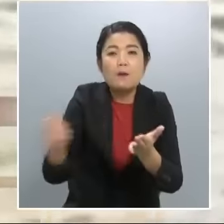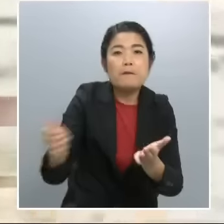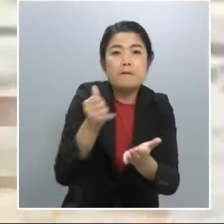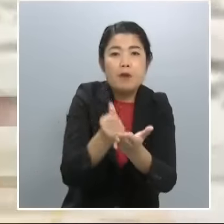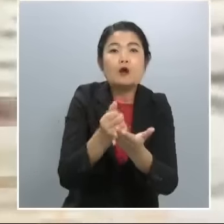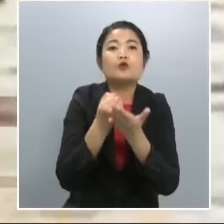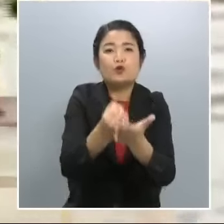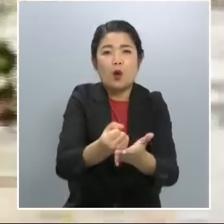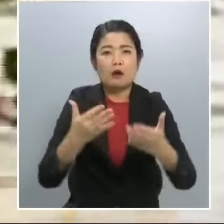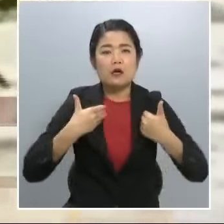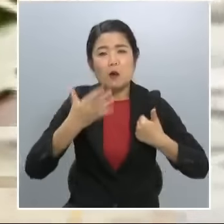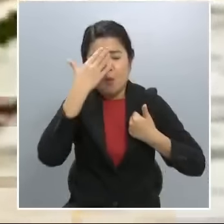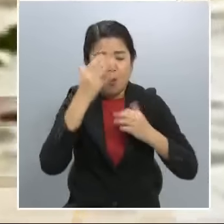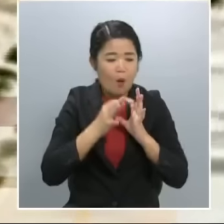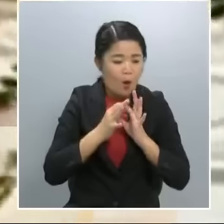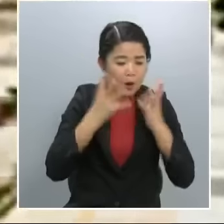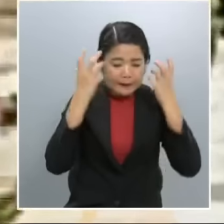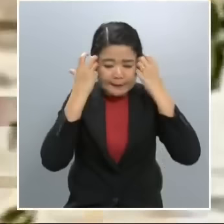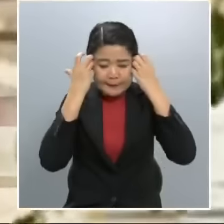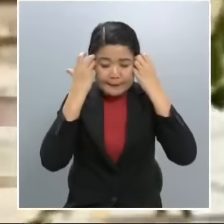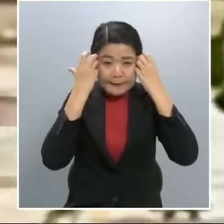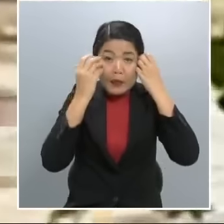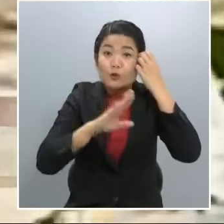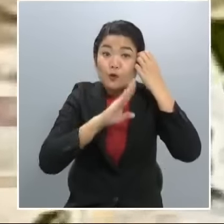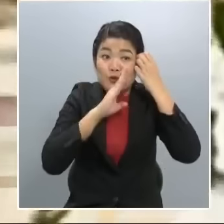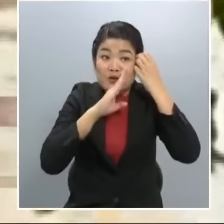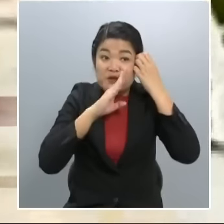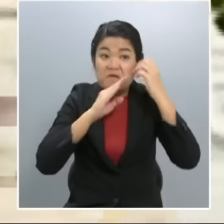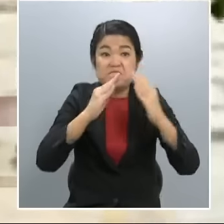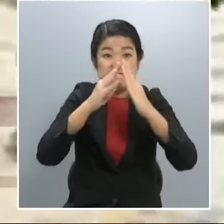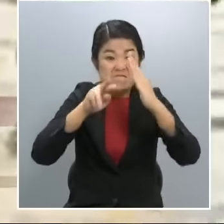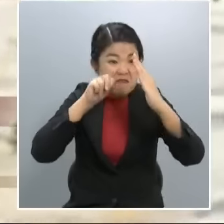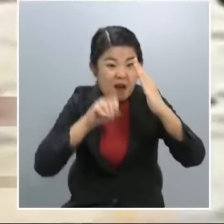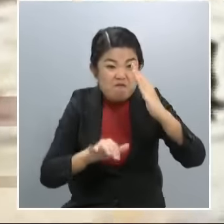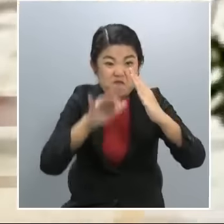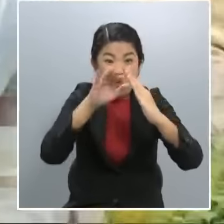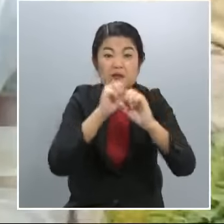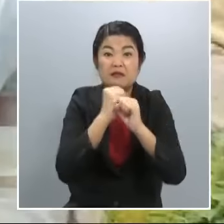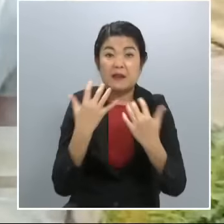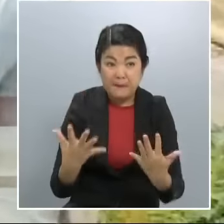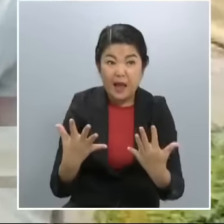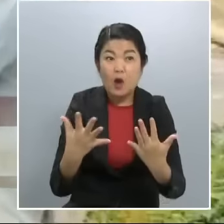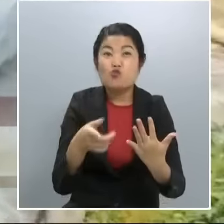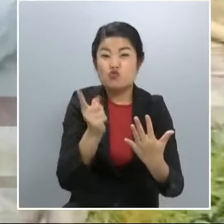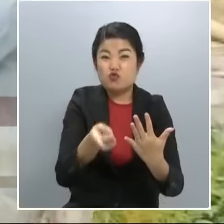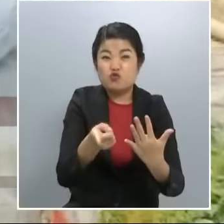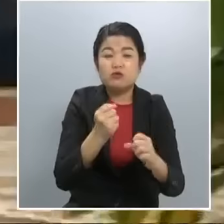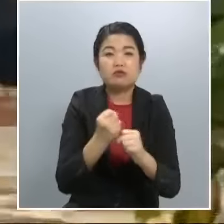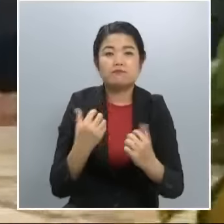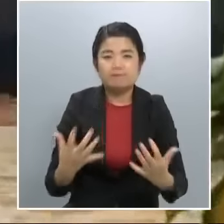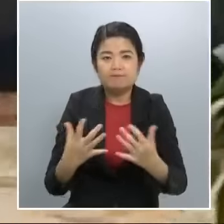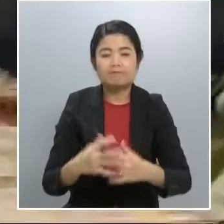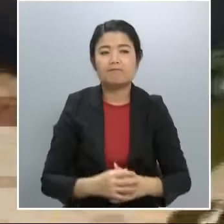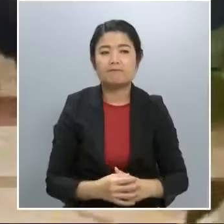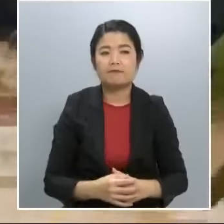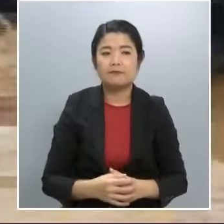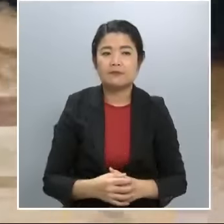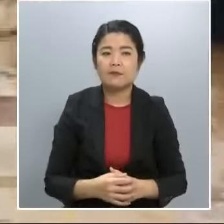มากเพราะกังวลตลอดเวลาว่าถ้าปลายมันท่วมถึงถึงเถียงนานที่เราจะทำยังไงระหว่างทิศวันนั้นเนี่ยท่านผู้ชม